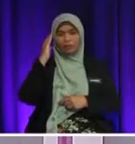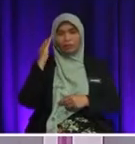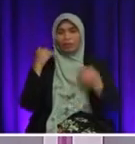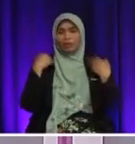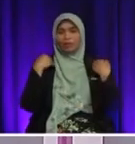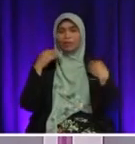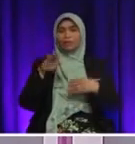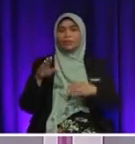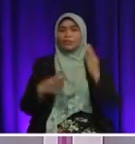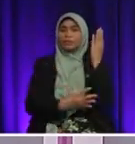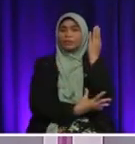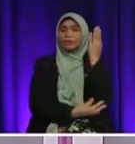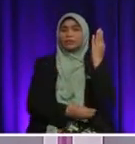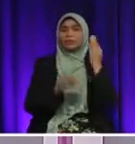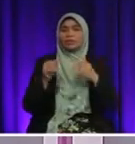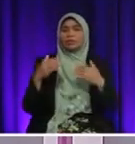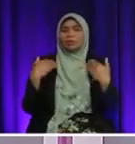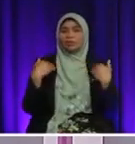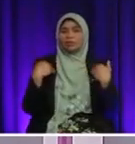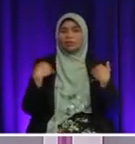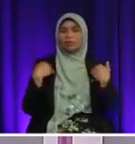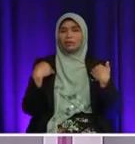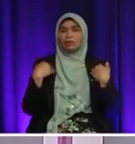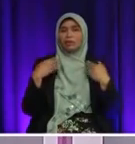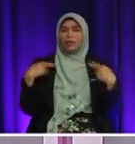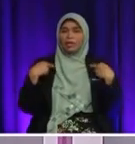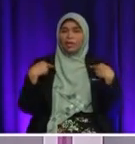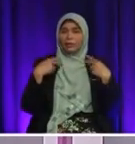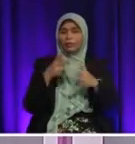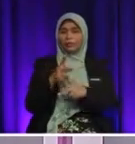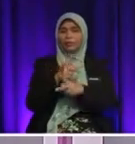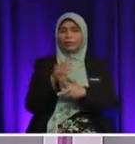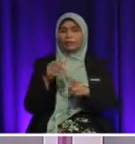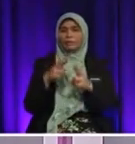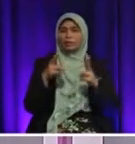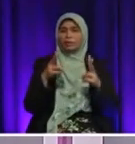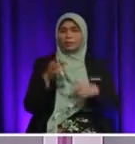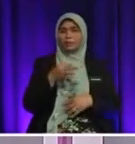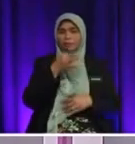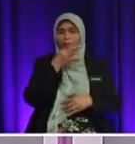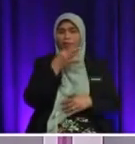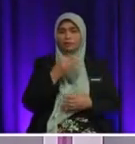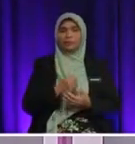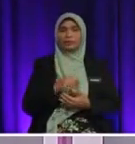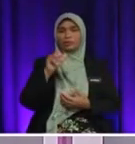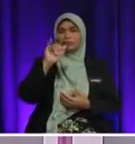budak miskin yang mempunyai haiwan peliharaan yang sangat ajaib. Ya, tak